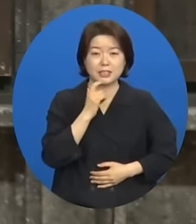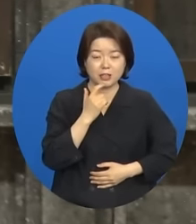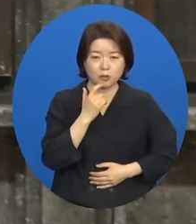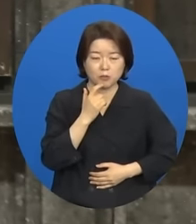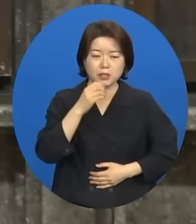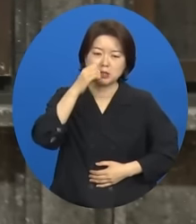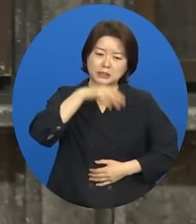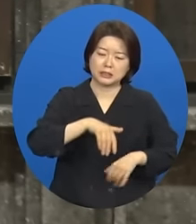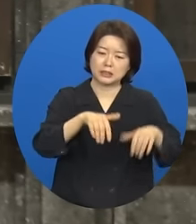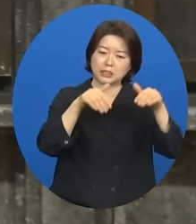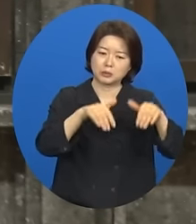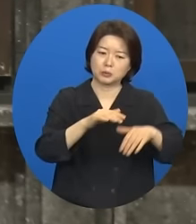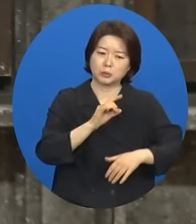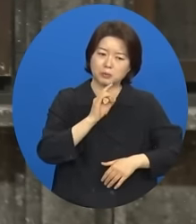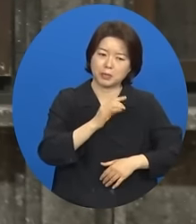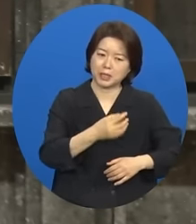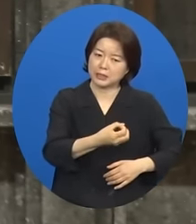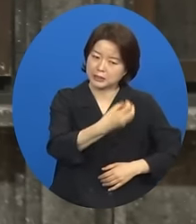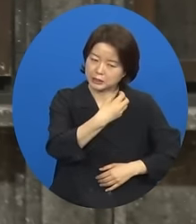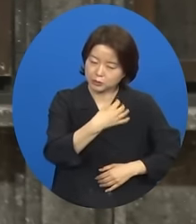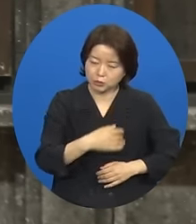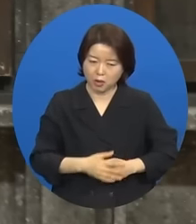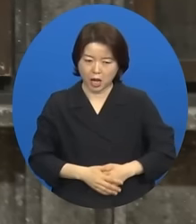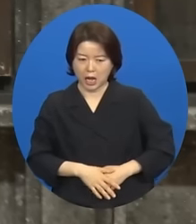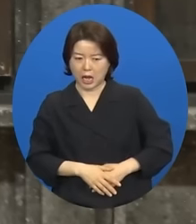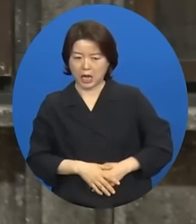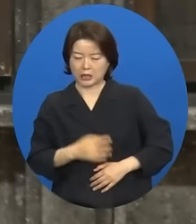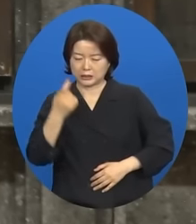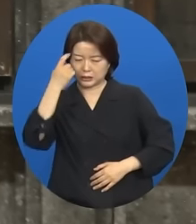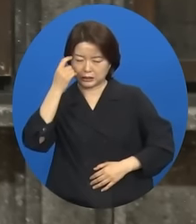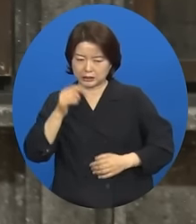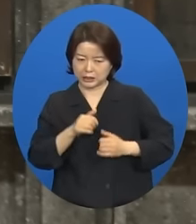종의 말만 듣고 자신의 편견에